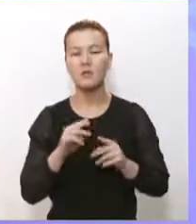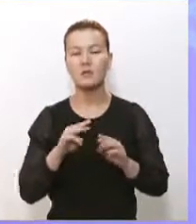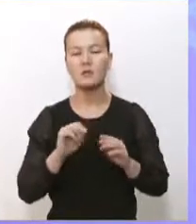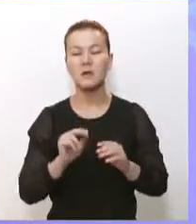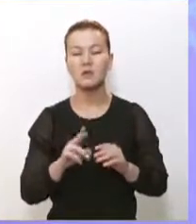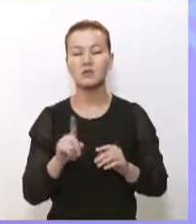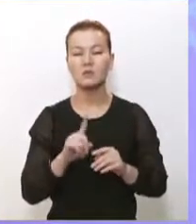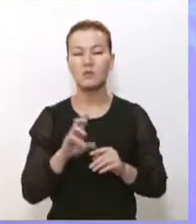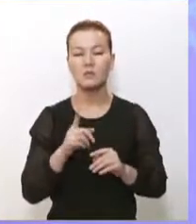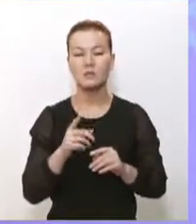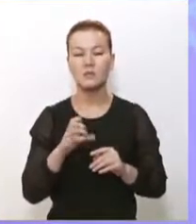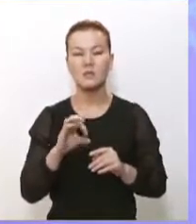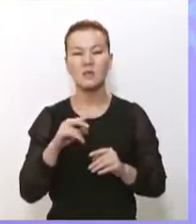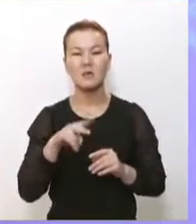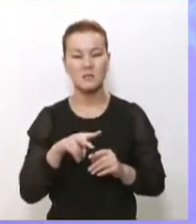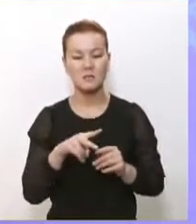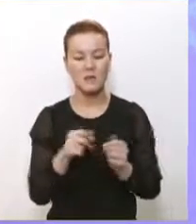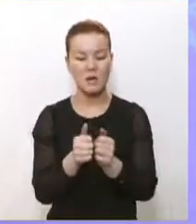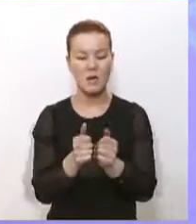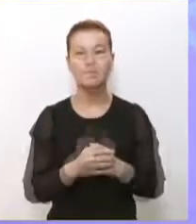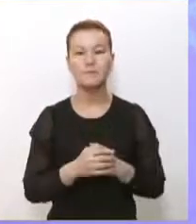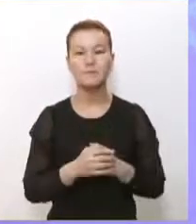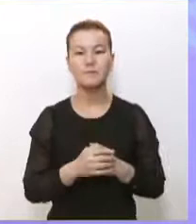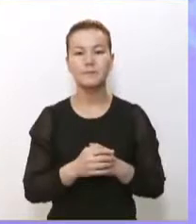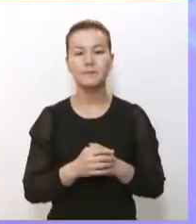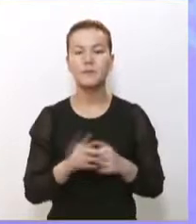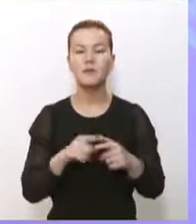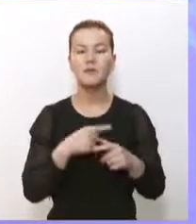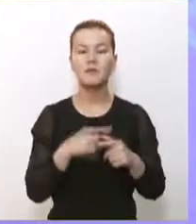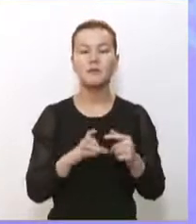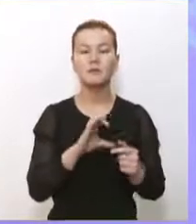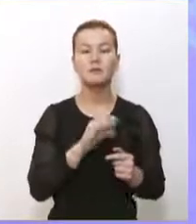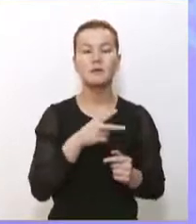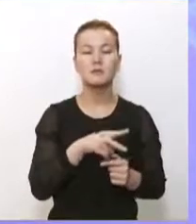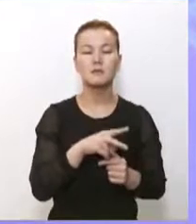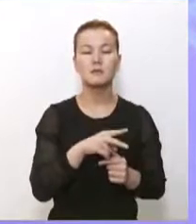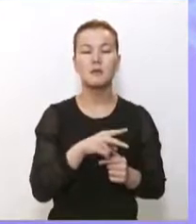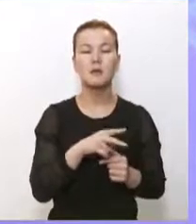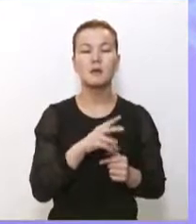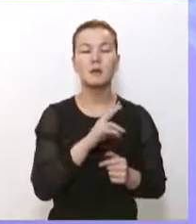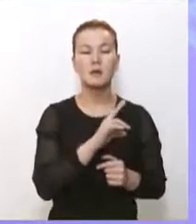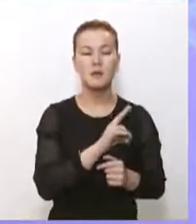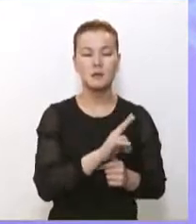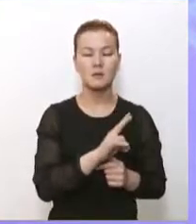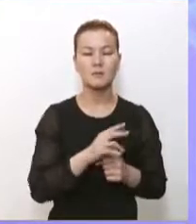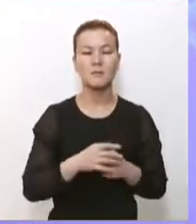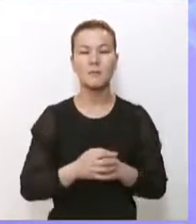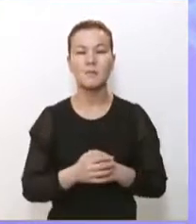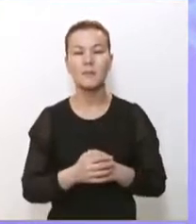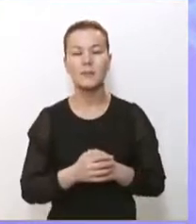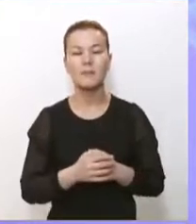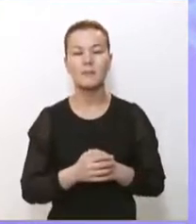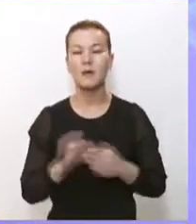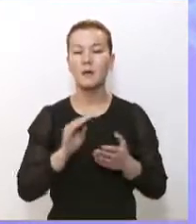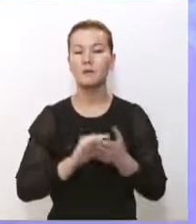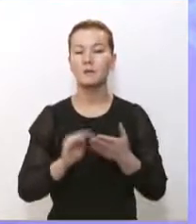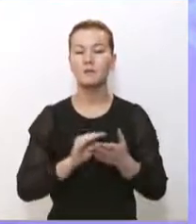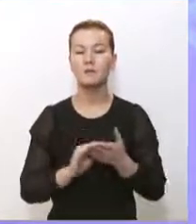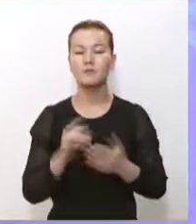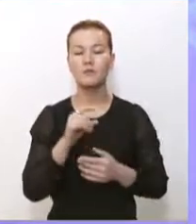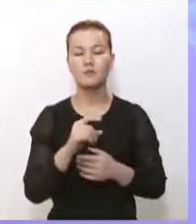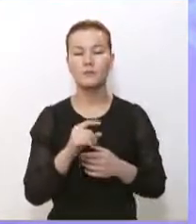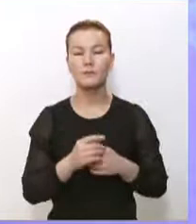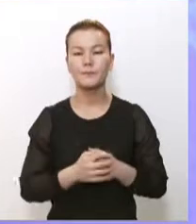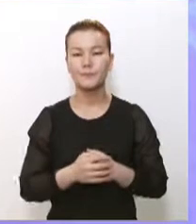чтобы после этой согласной стояла гласная или согласная буква Н. Пишу